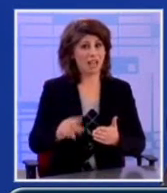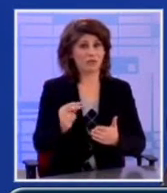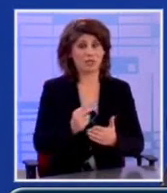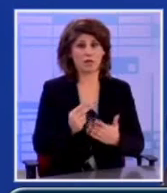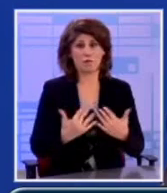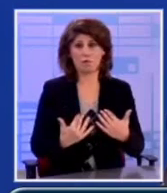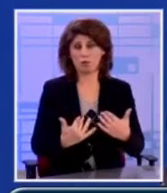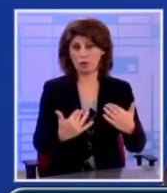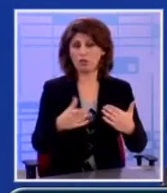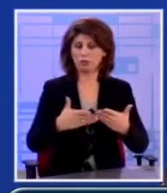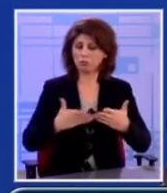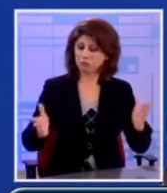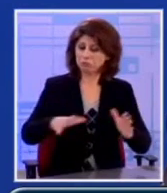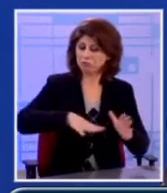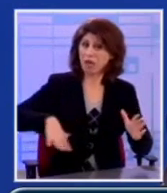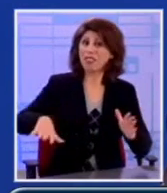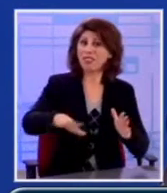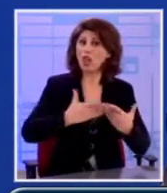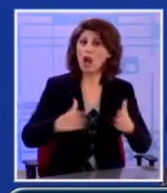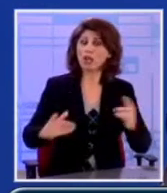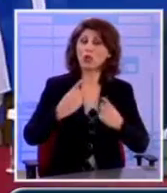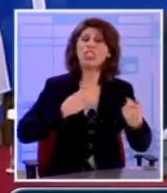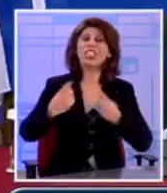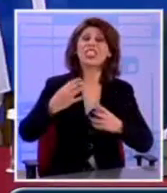είναι πεδίο ανοιχτού διαλόγου.